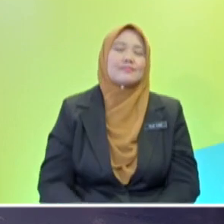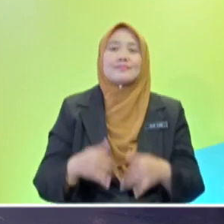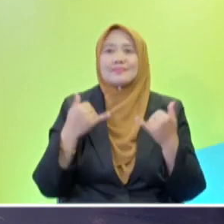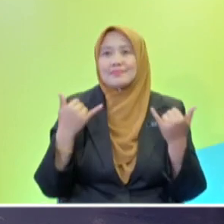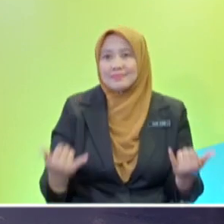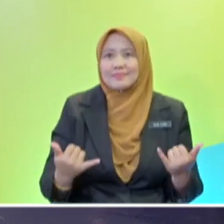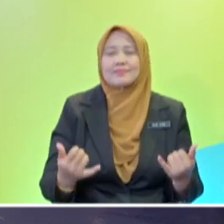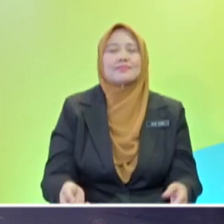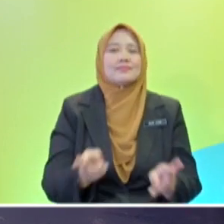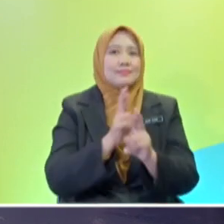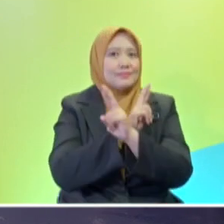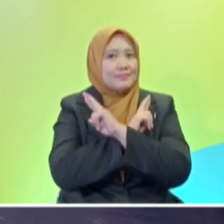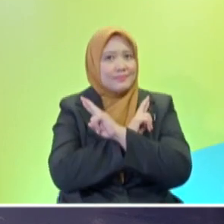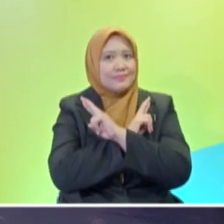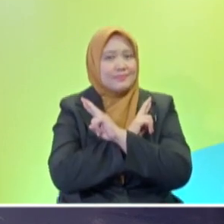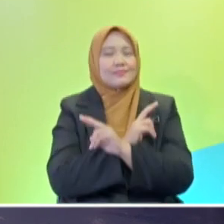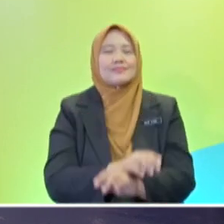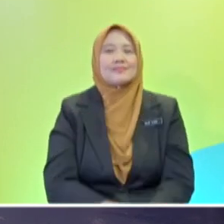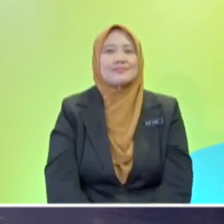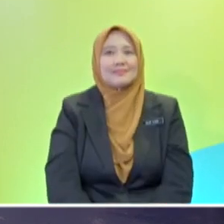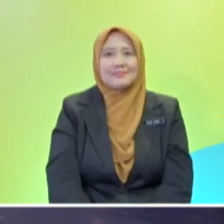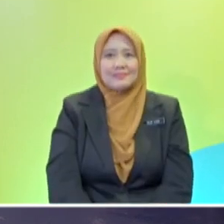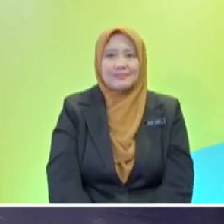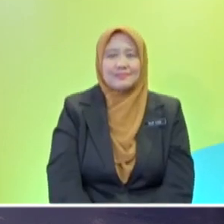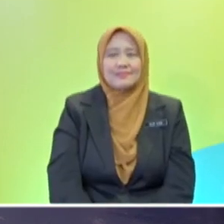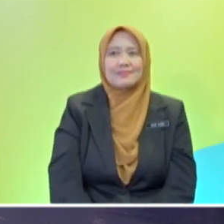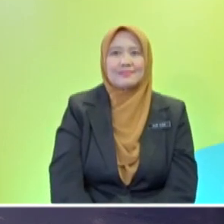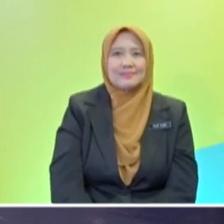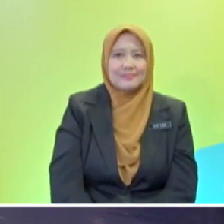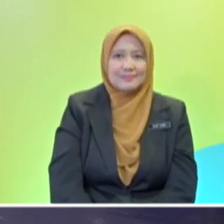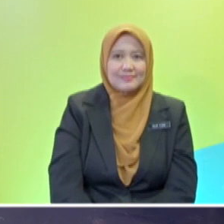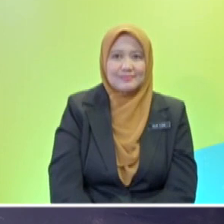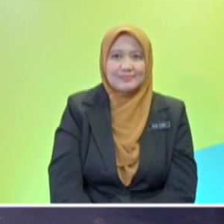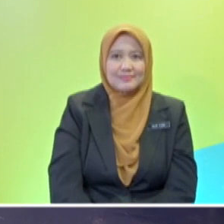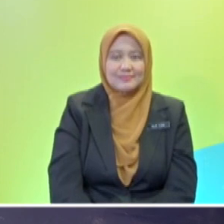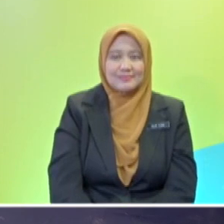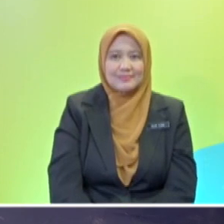ini semua kita akan kembali dalam tahap berapa jigong dua